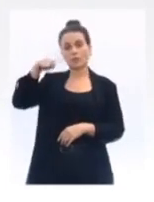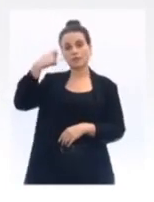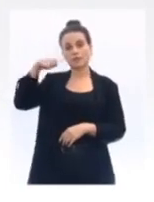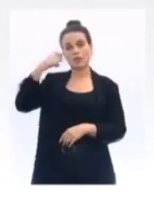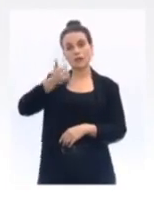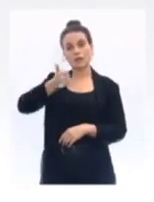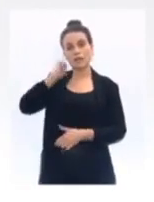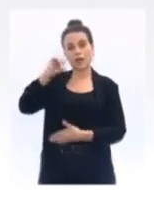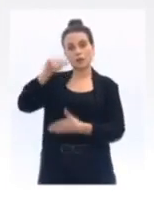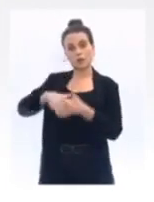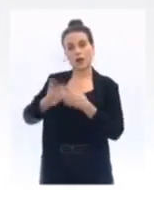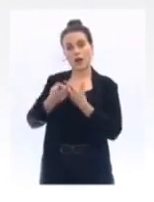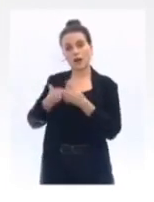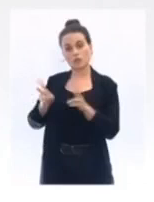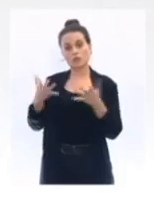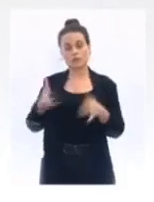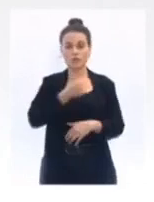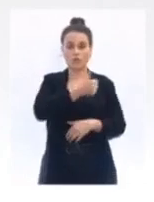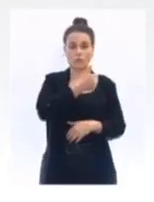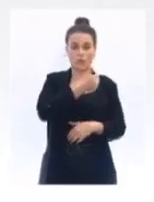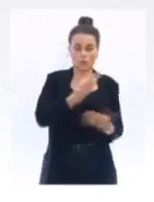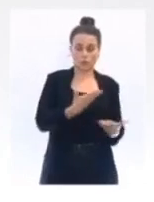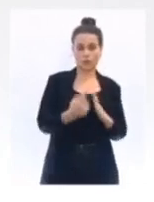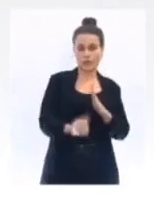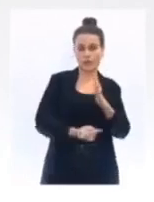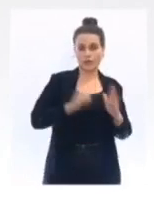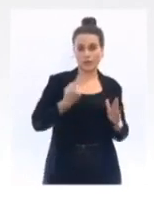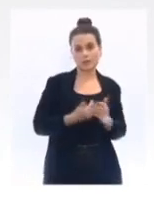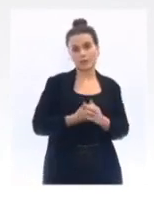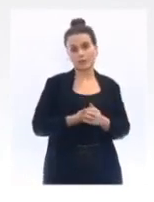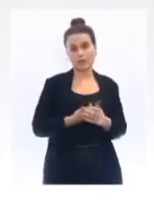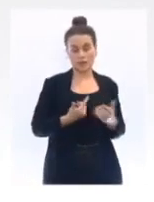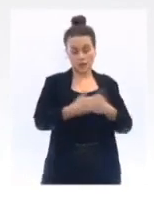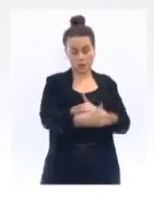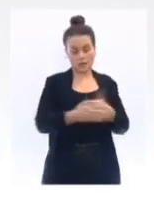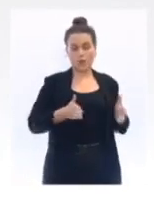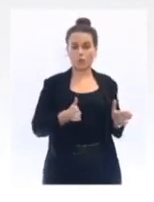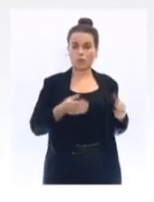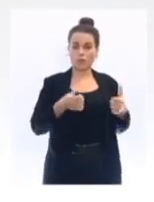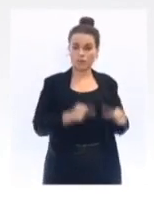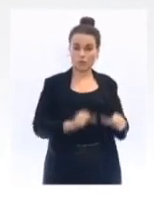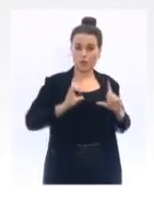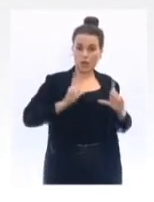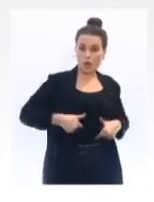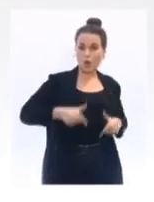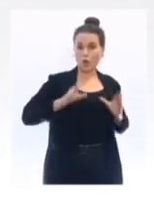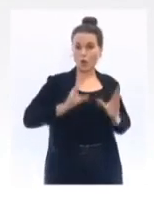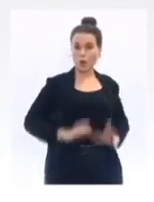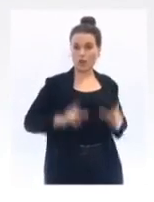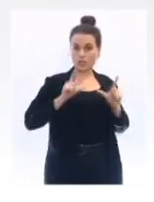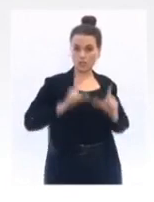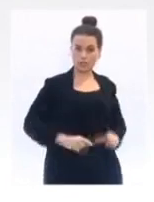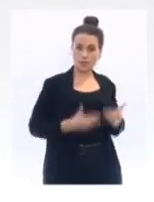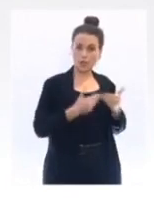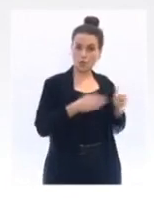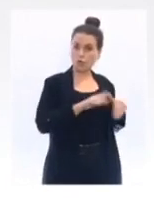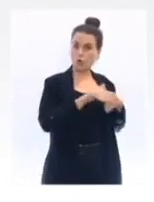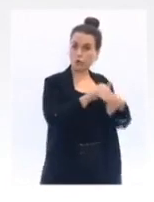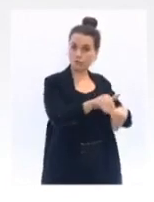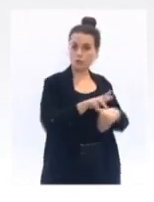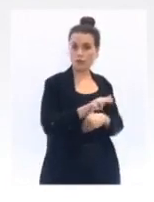collèges et les lycées resteront ouverts. Nous avons, nous le savons tous, à protéger l'éducation de nos enfants, tout particulièrement les plus